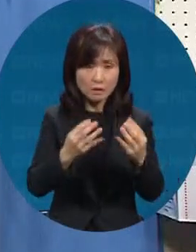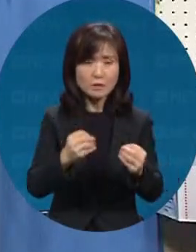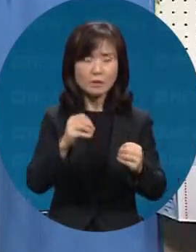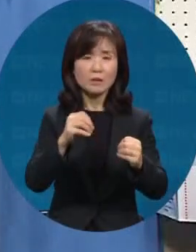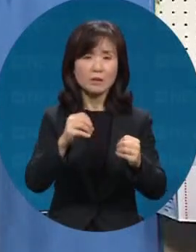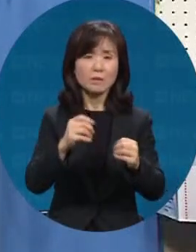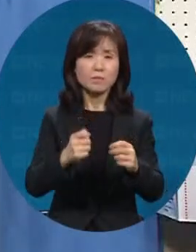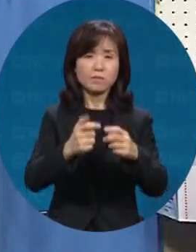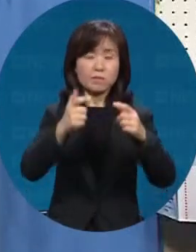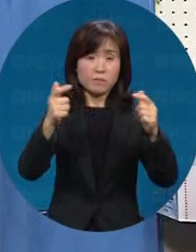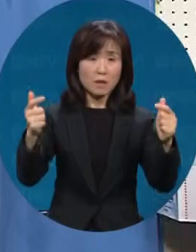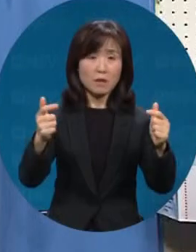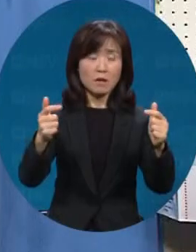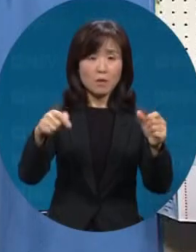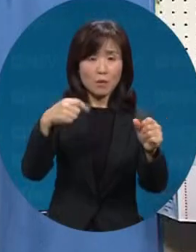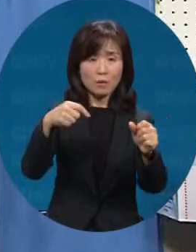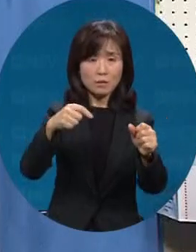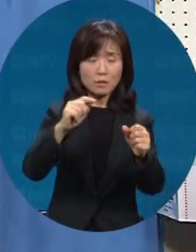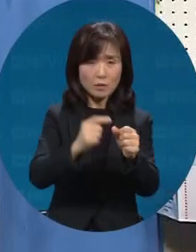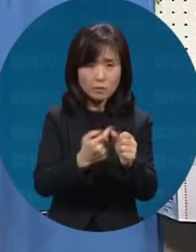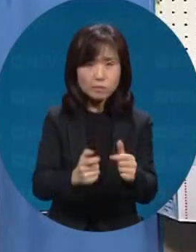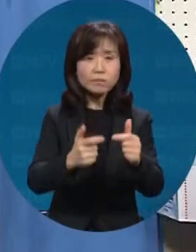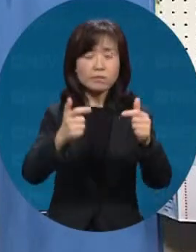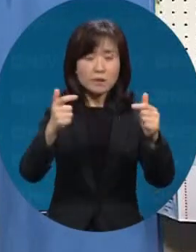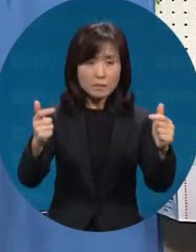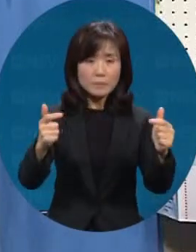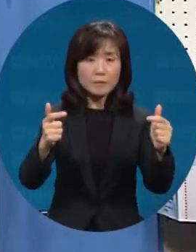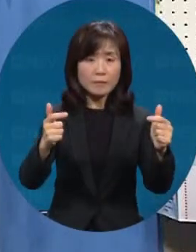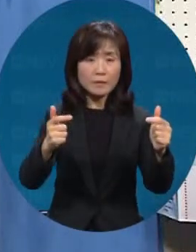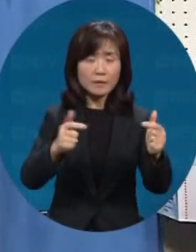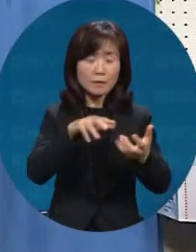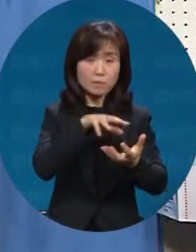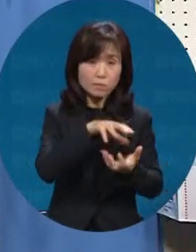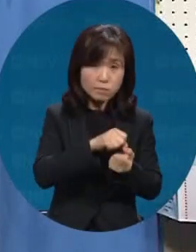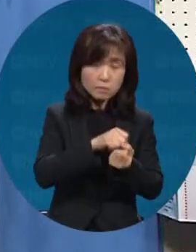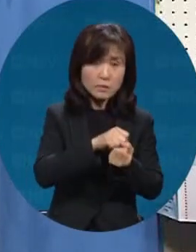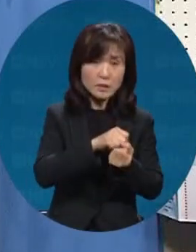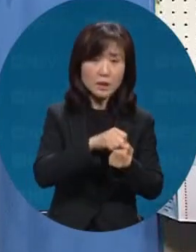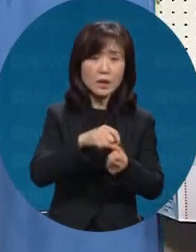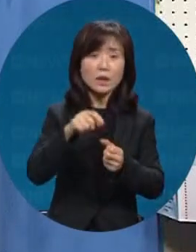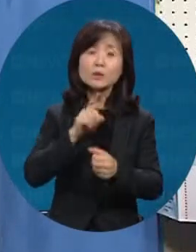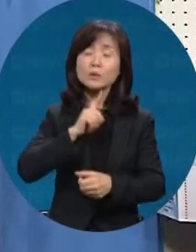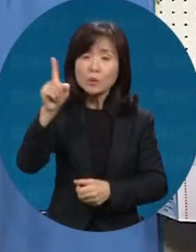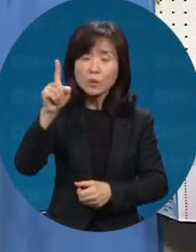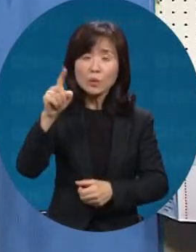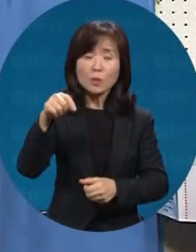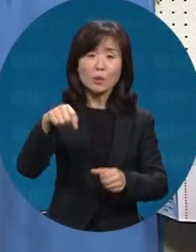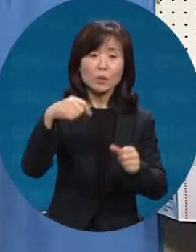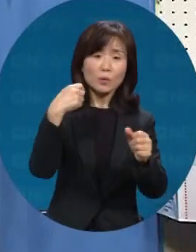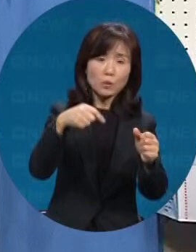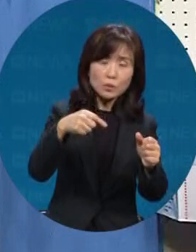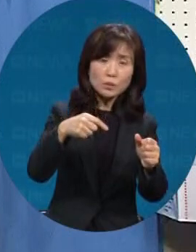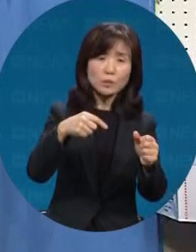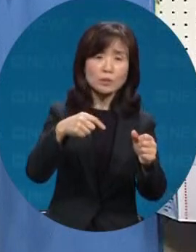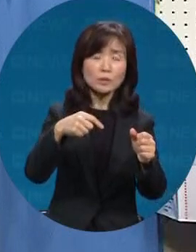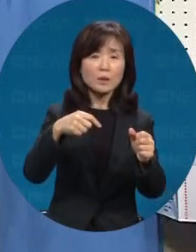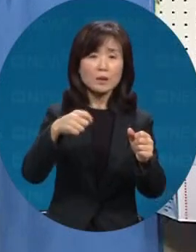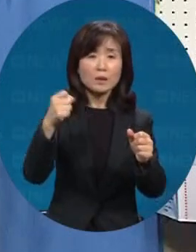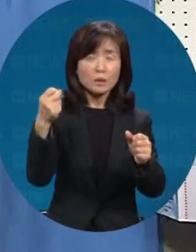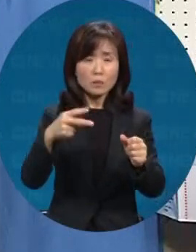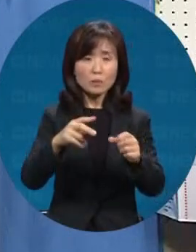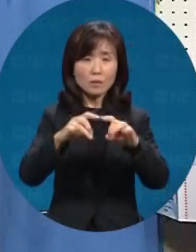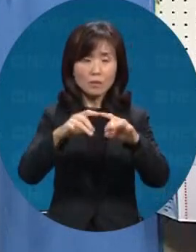많이 되면은 심폐소생술에 대한 신고에 대한 인식, 교육에 대한 인식, 그 다음에 자동제세동기 사용에 대한 인식이